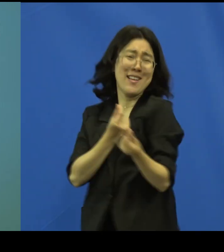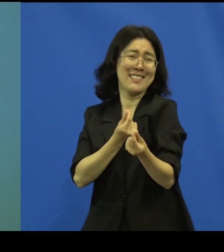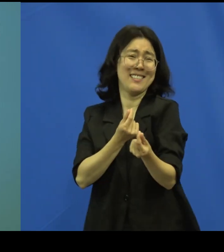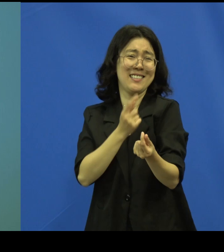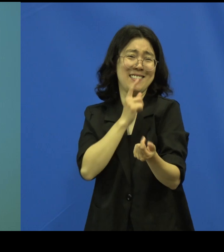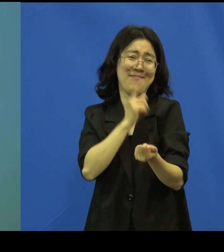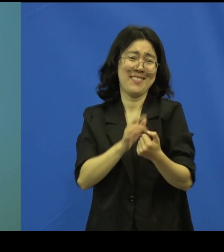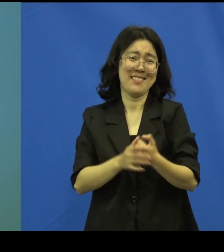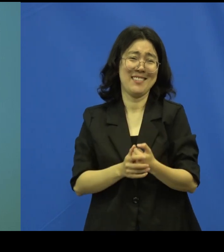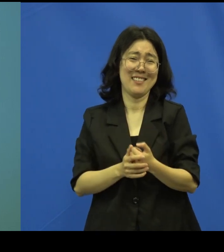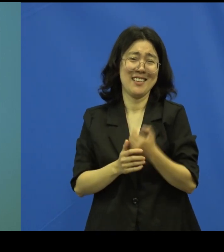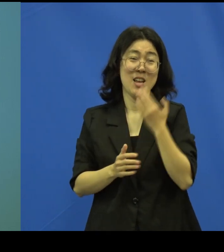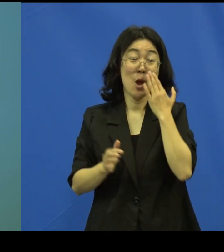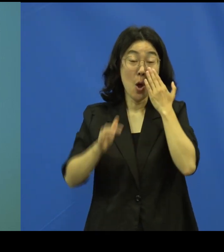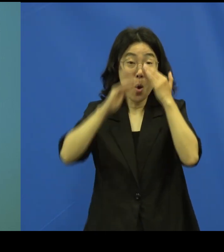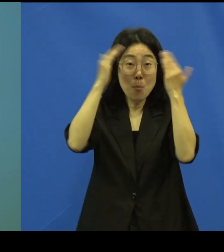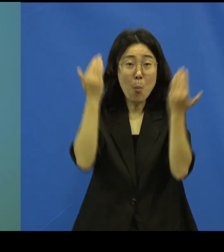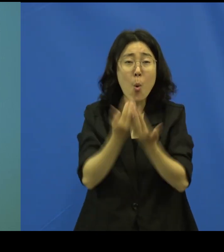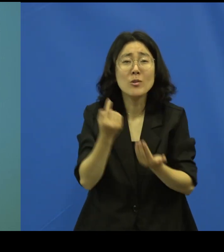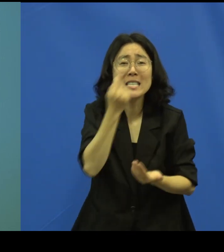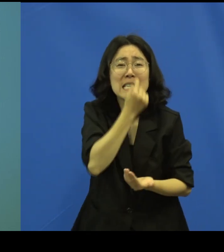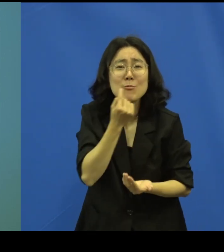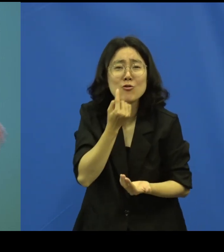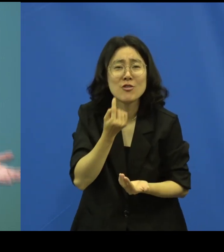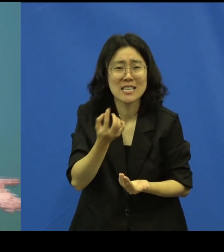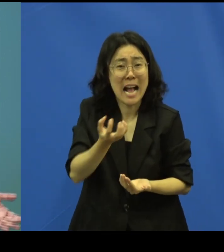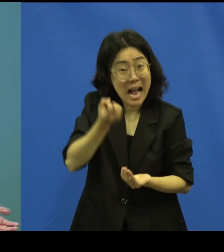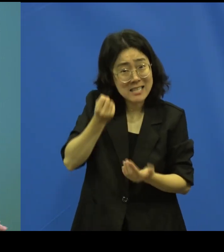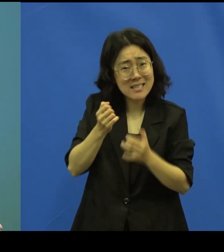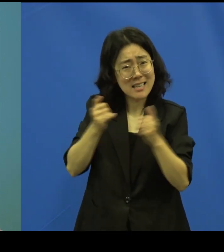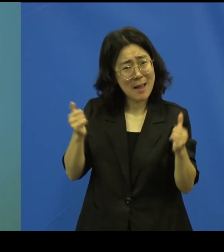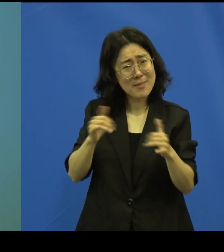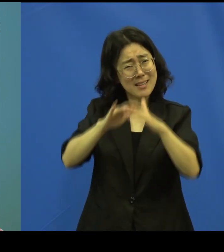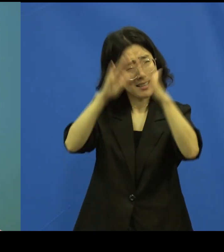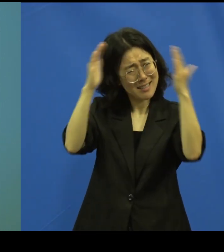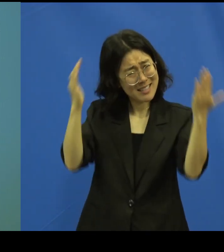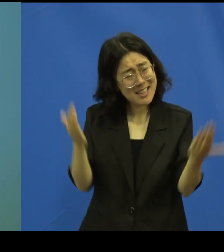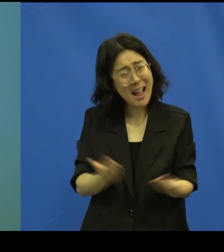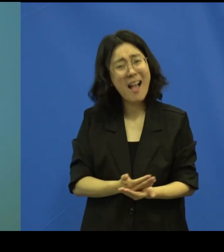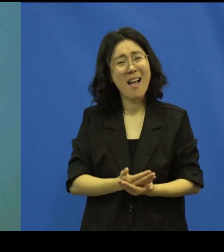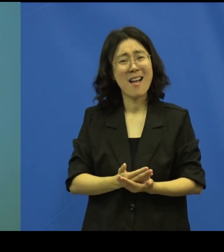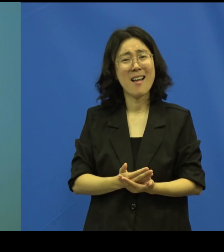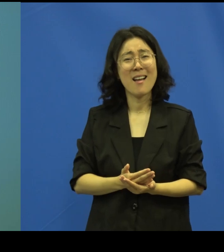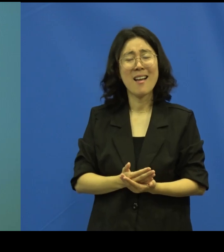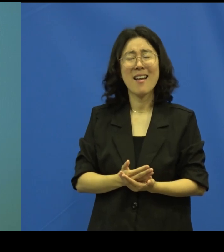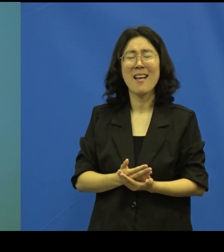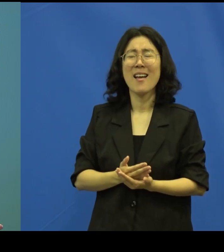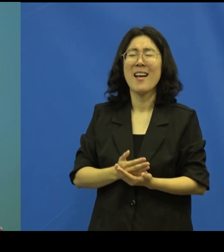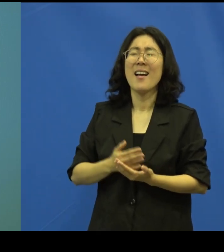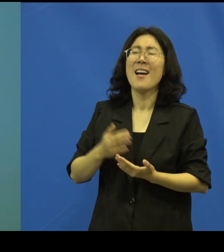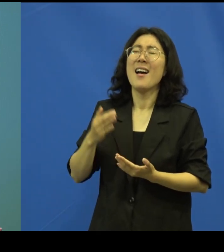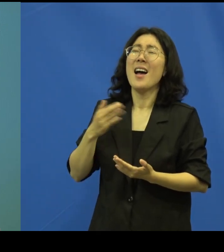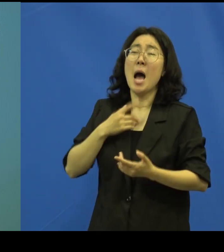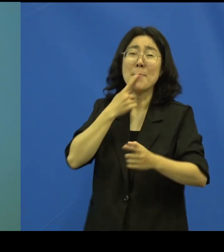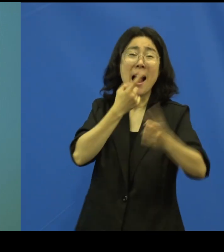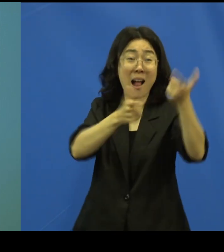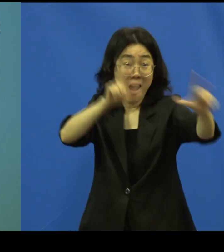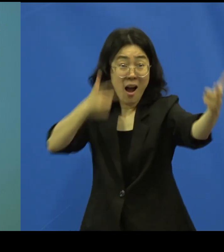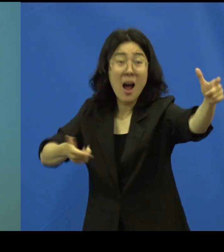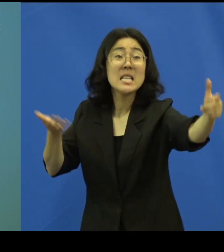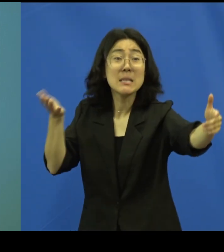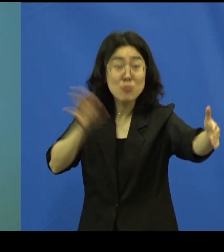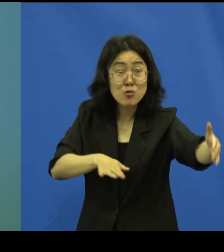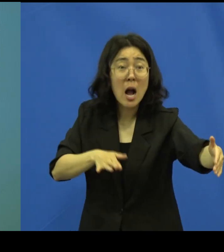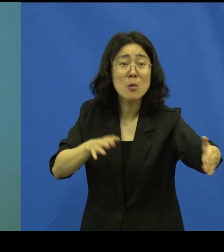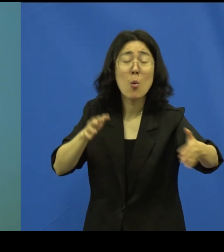모든 민족, 모든 입술, 모든 백성이 당신의 의도로 어린 양 예수를